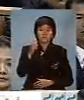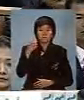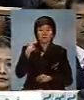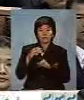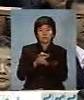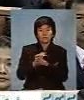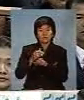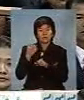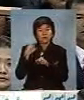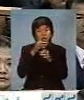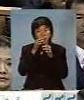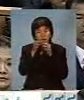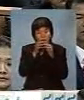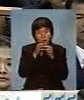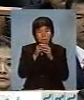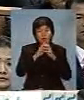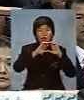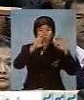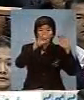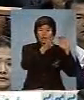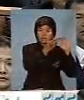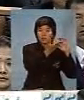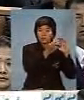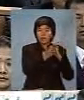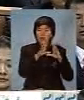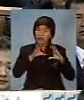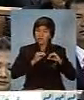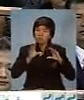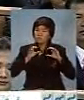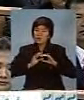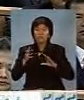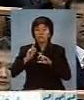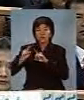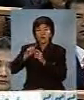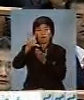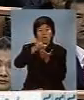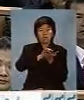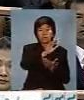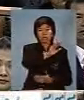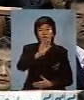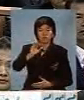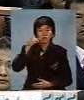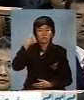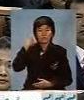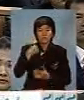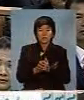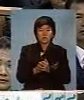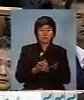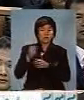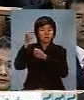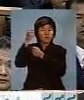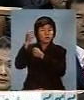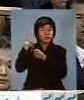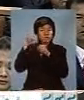ติติงรับไม่รับเป็นธรรมดาของข้อมูลแต่ละฝ่ายมีการประท้วงกันพอหอมปาก